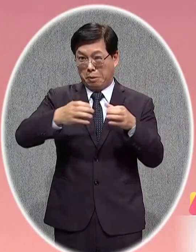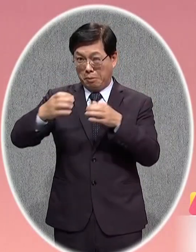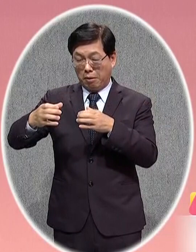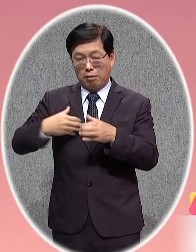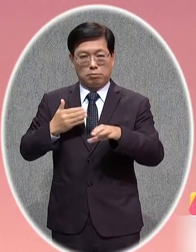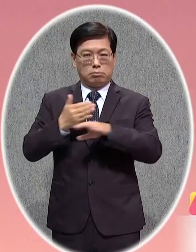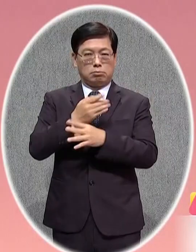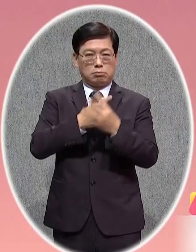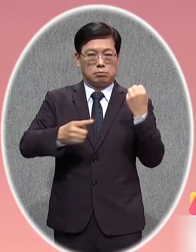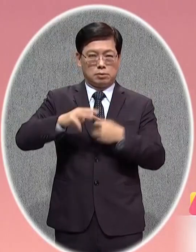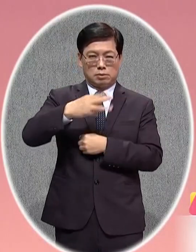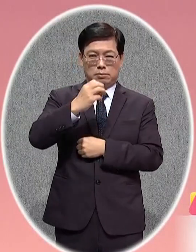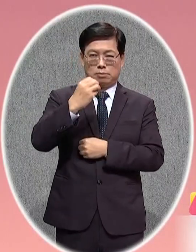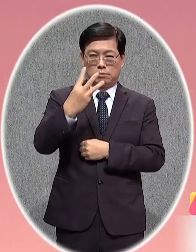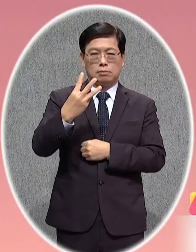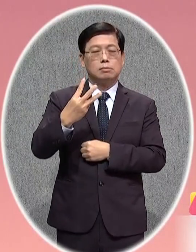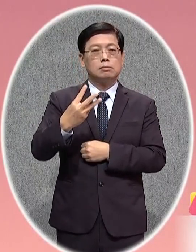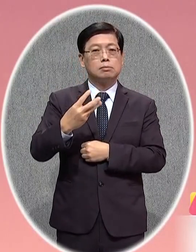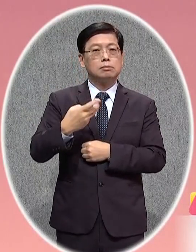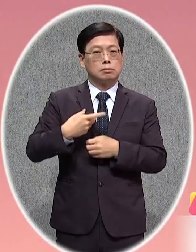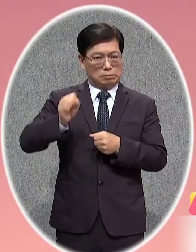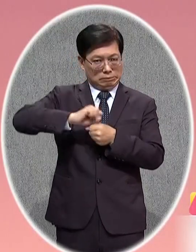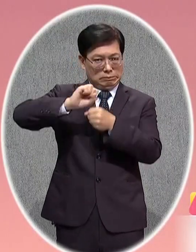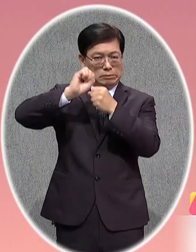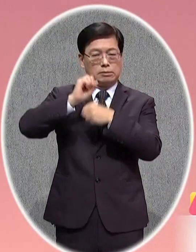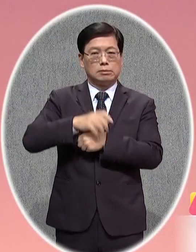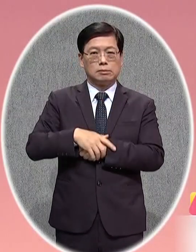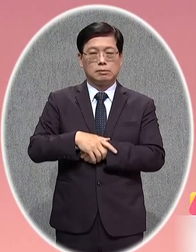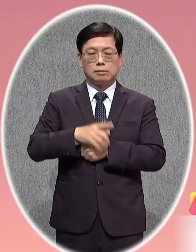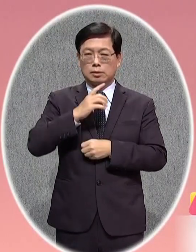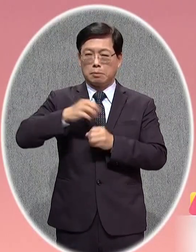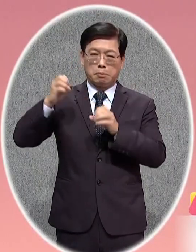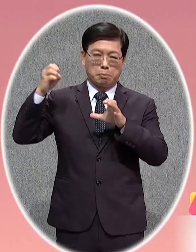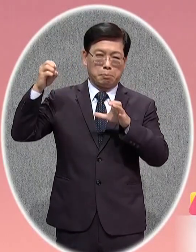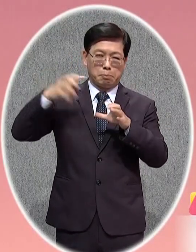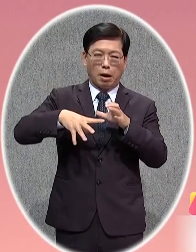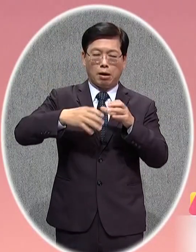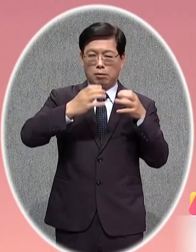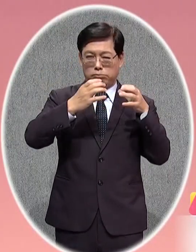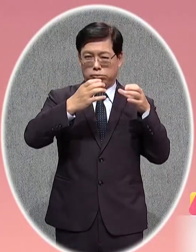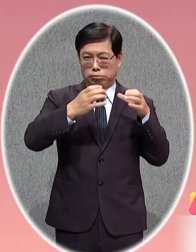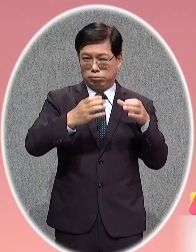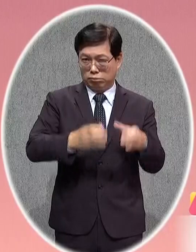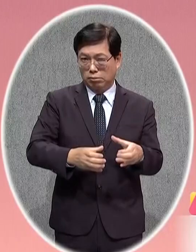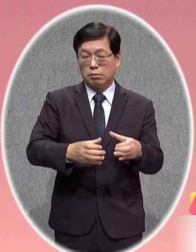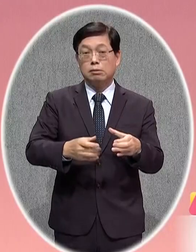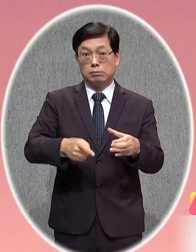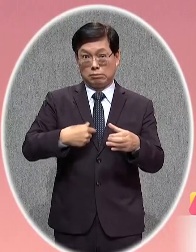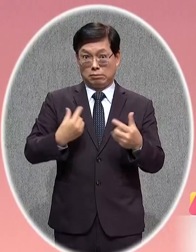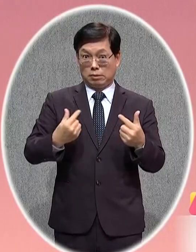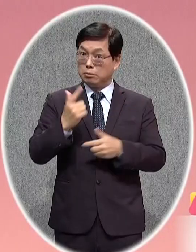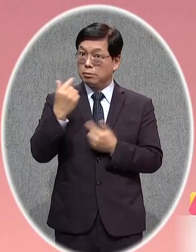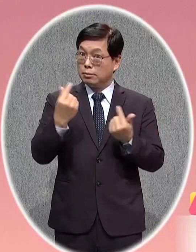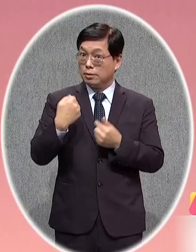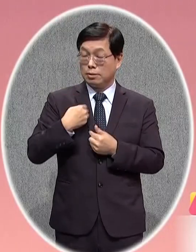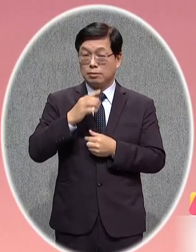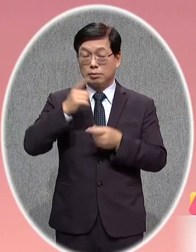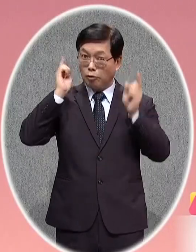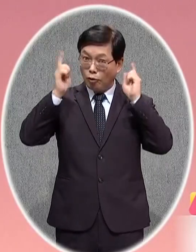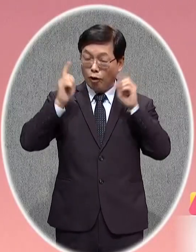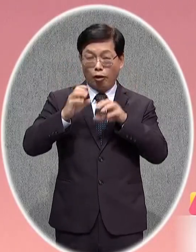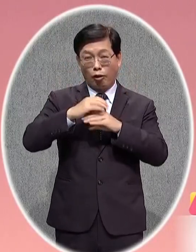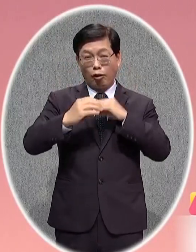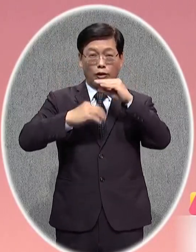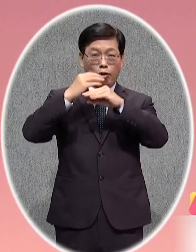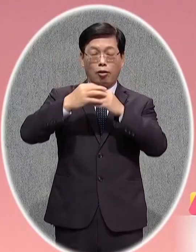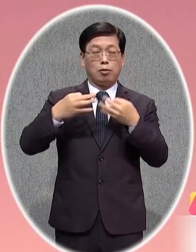过303个来到这个地方，然后丢下去，放下去的这个状况还不是像我们玩乐高的时候